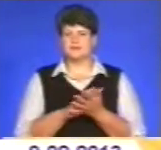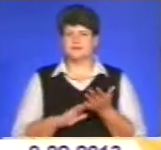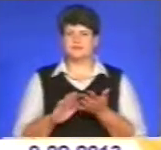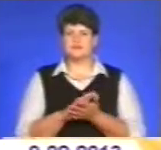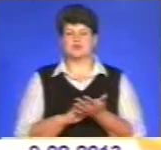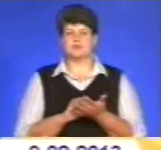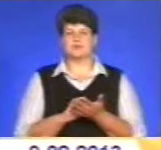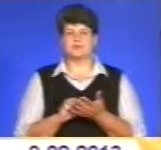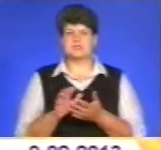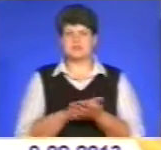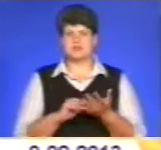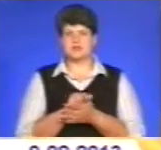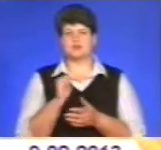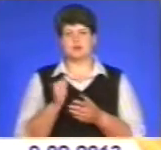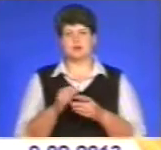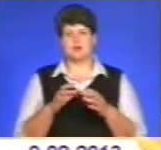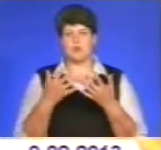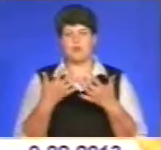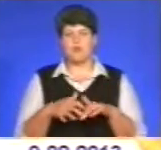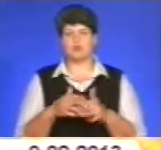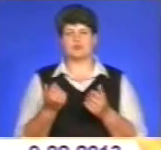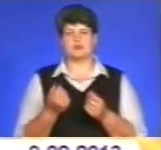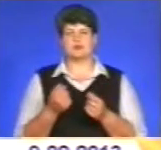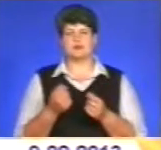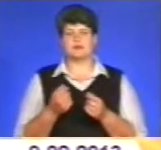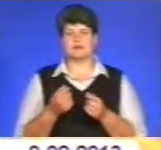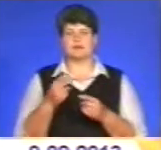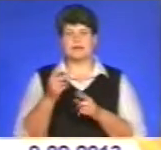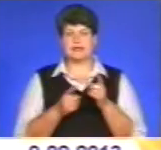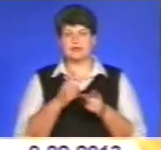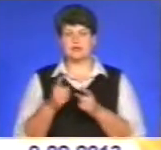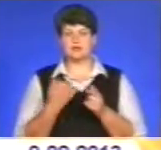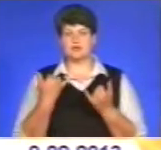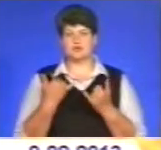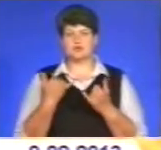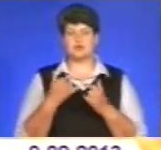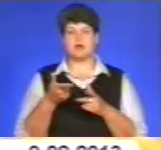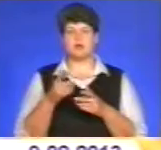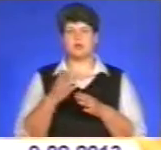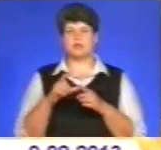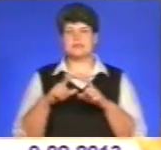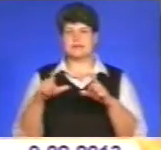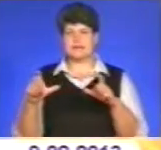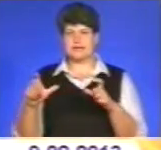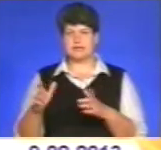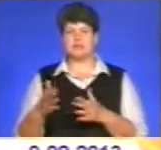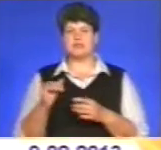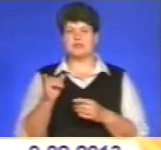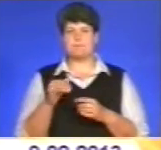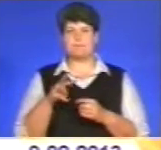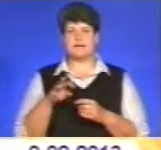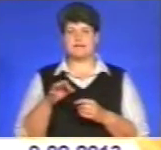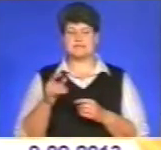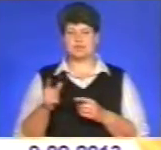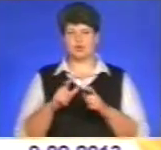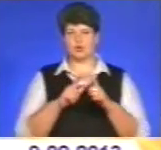почали інвестпрограму з 2 составляющих. Ми реконструюємо сьогодні розподільні сети, це до стінки дому, і магістральні